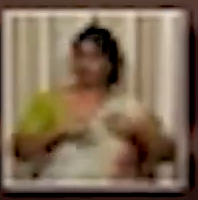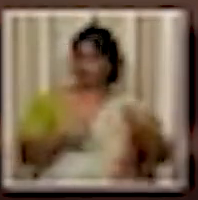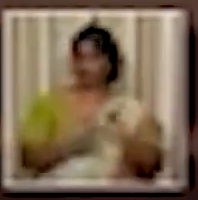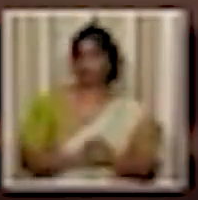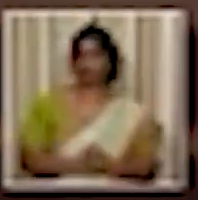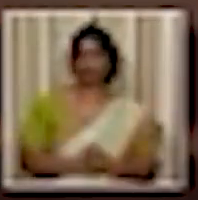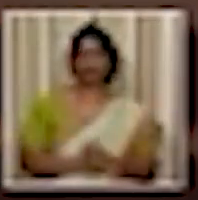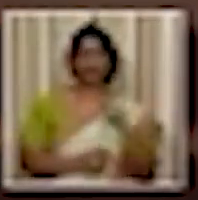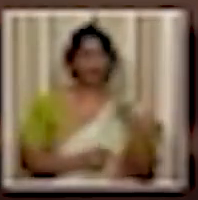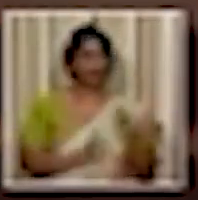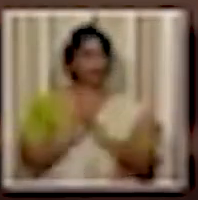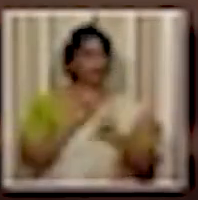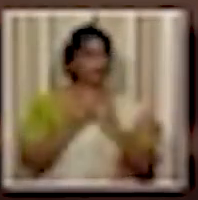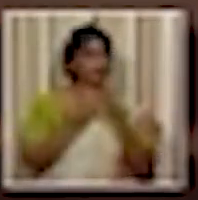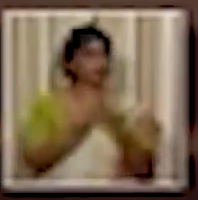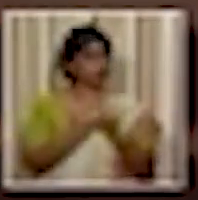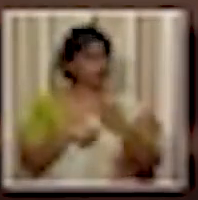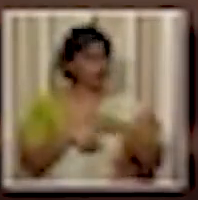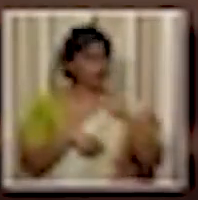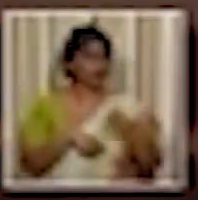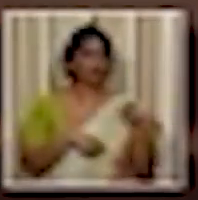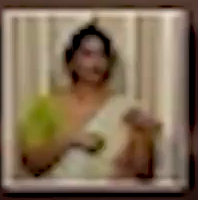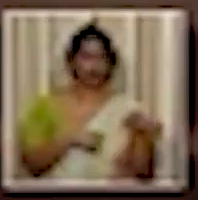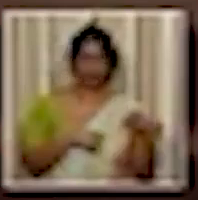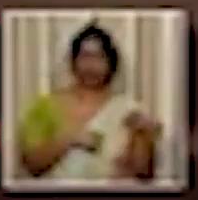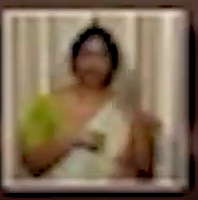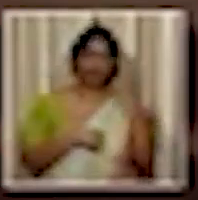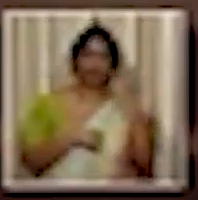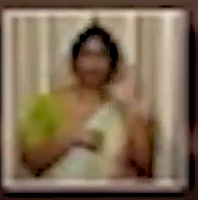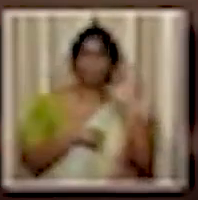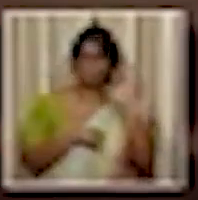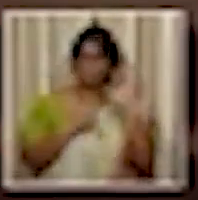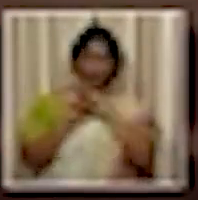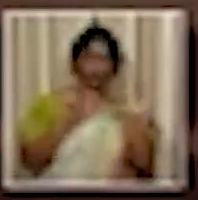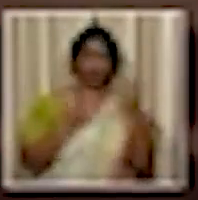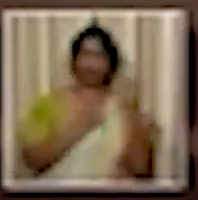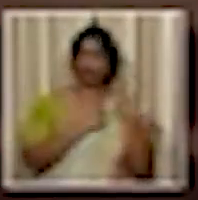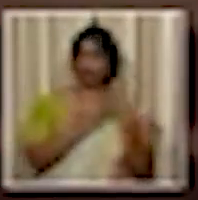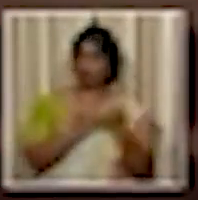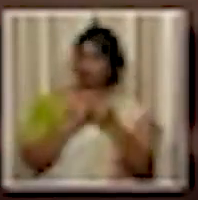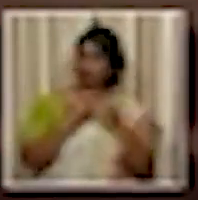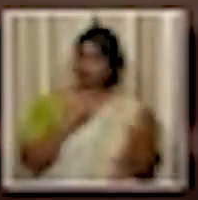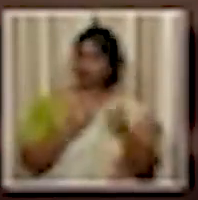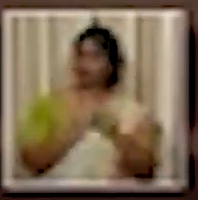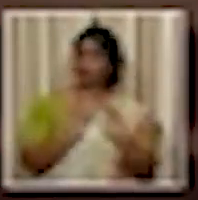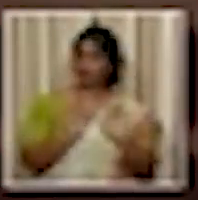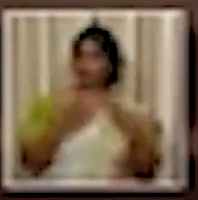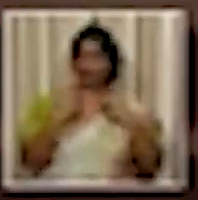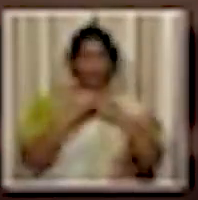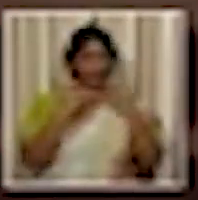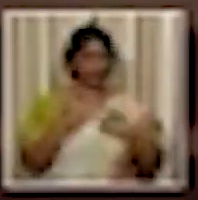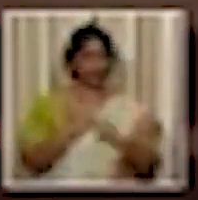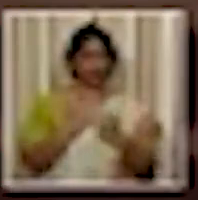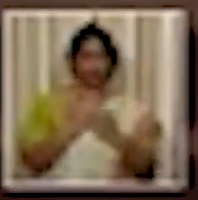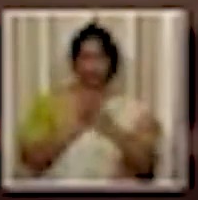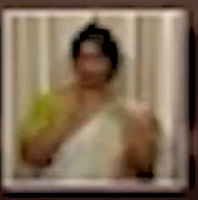තියෙන්නේ. මම මේ අමාත්‍යංශේ බාර ගන්නකොට ඒ 2015 ඉඳන් මම බාර ගන්න දවස දක්වා ආරම්භ කළ අවසන් නොකර ව්‍යාපෘති